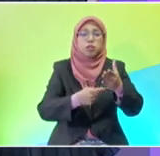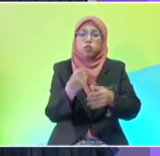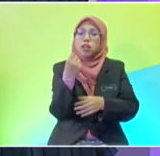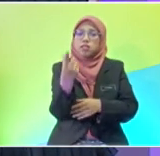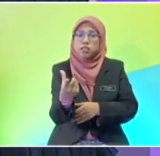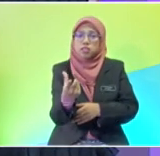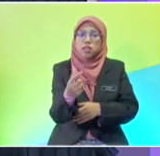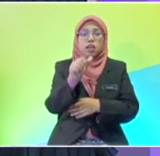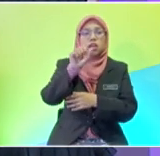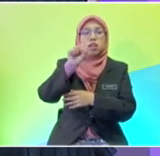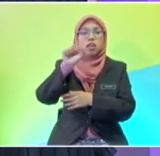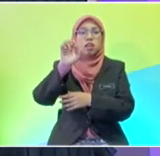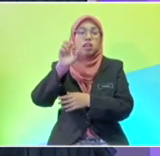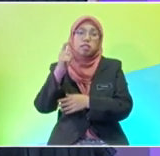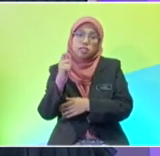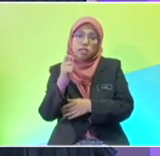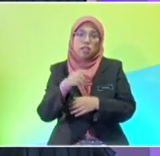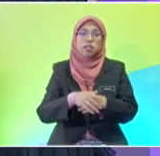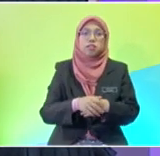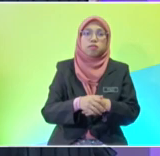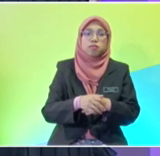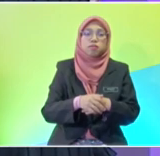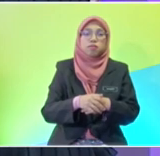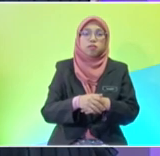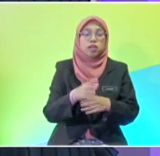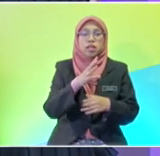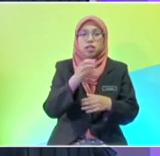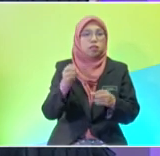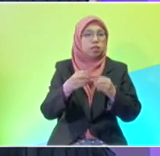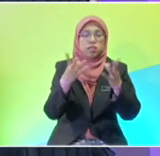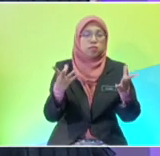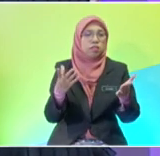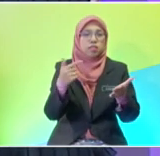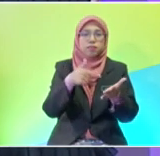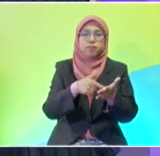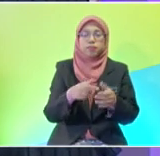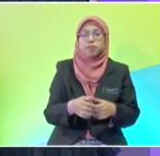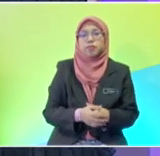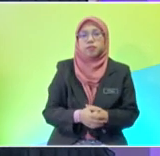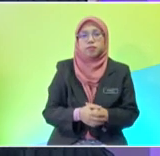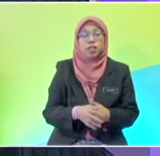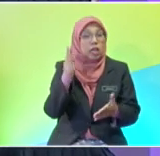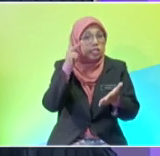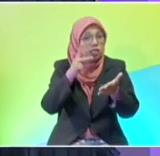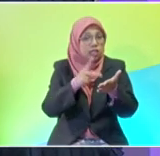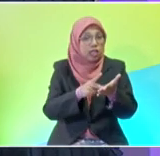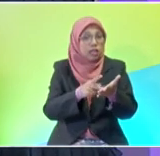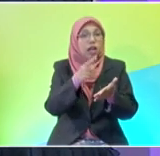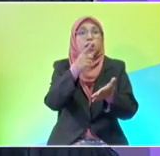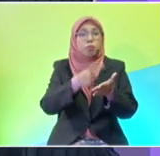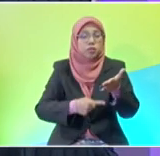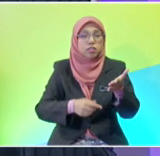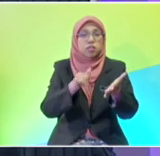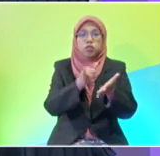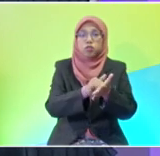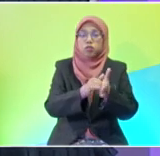hasil ikuti pemilik atau Pemuda dan juga live beauty kenal sifat-sifat setiap